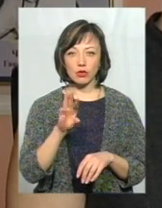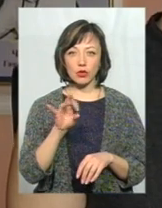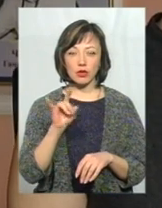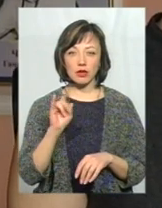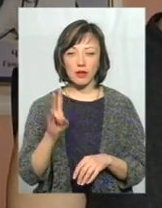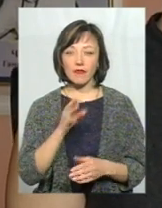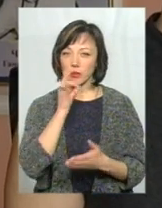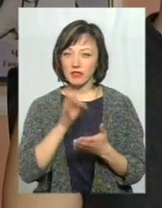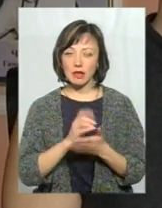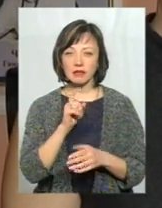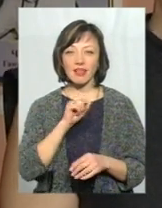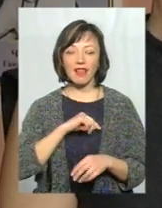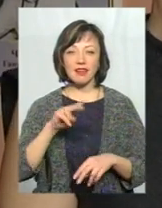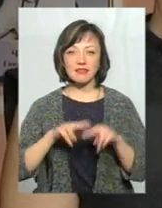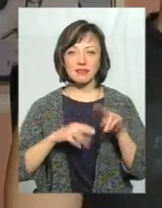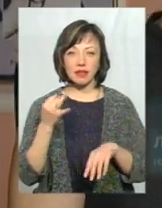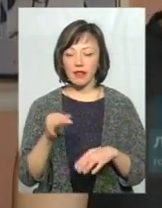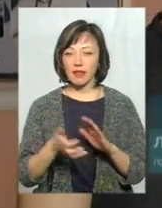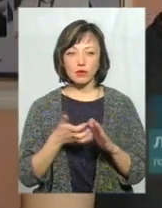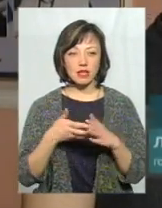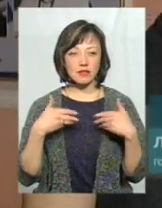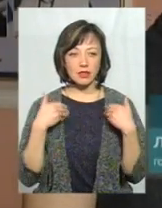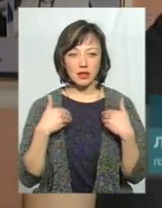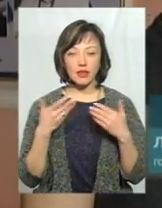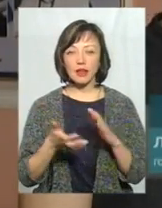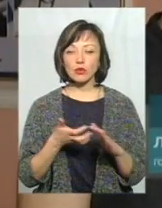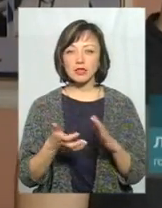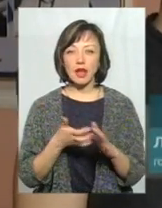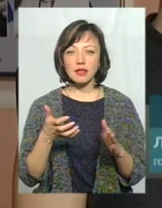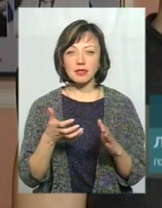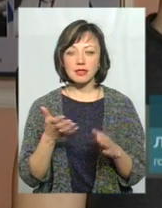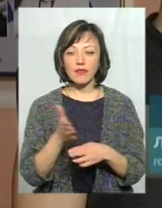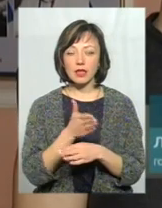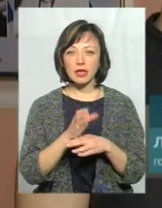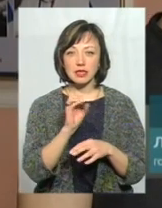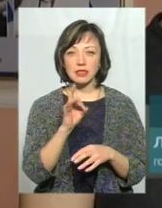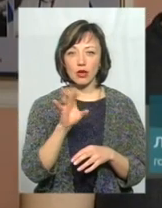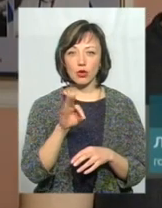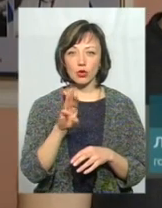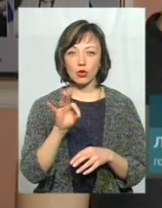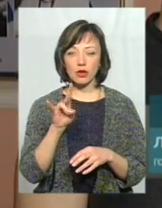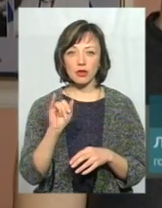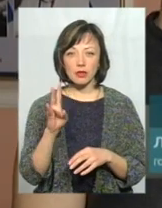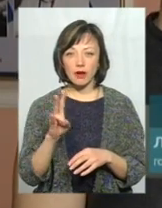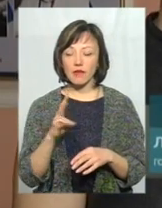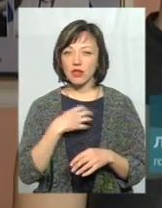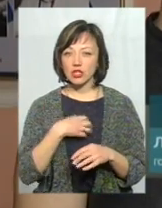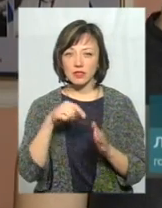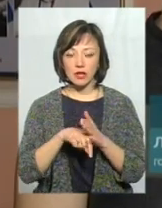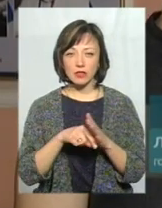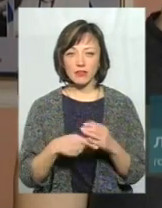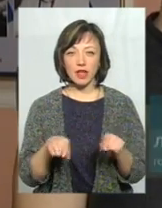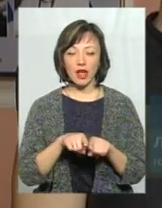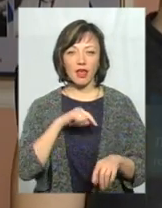за настрій. Недостатність вітамінів, недостатність медіатора серотоніну, який відіграє дуже велику роль в